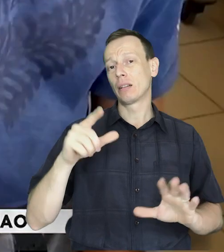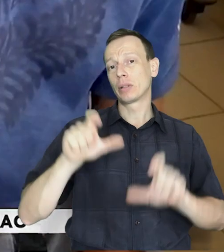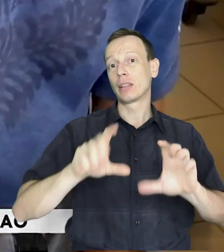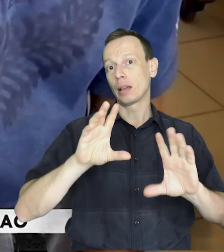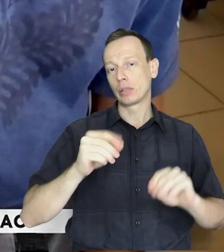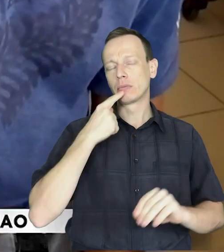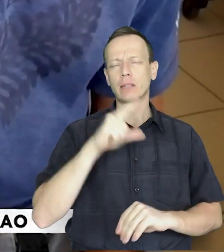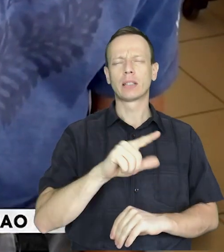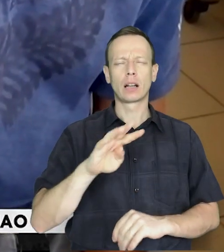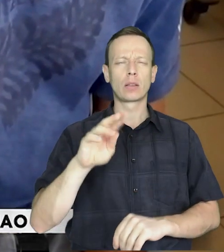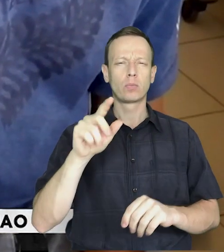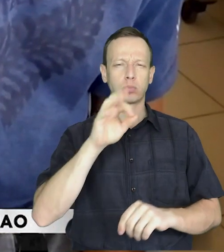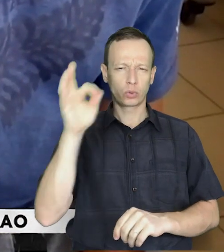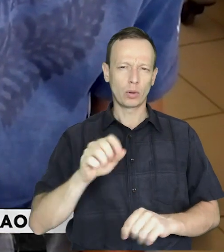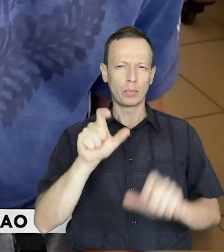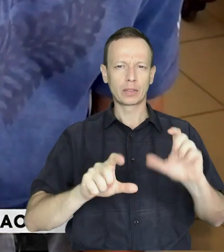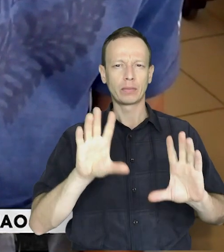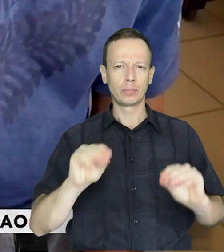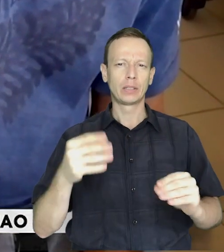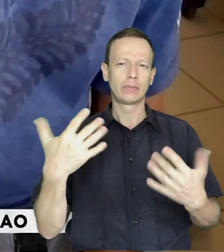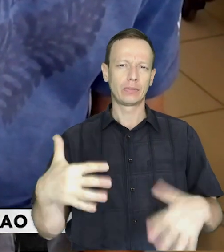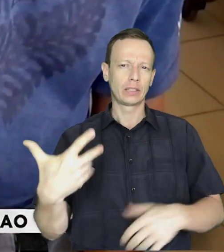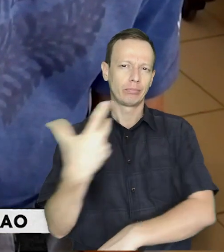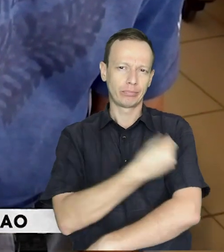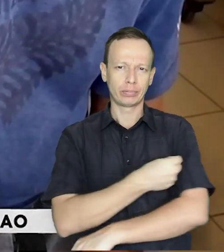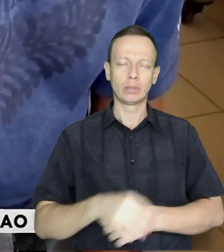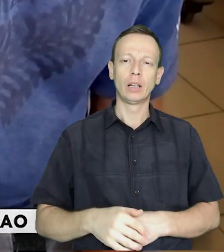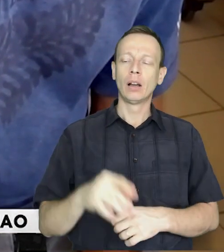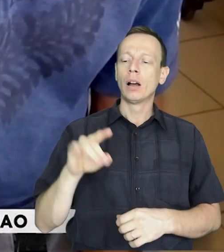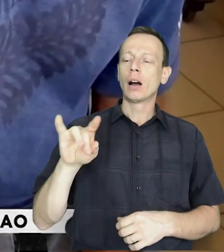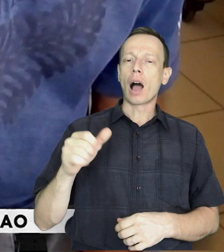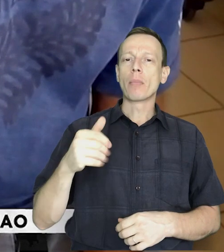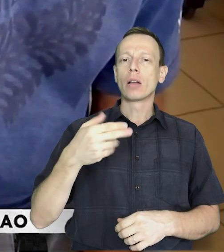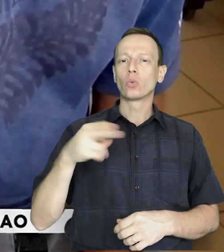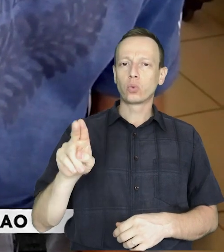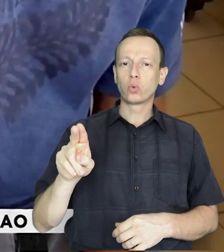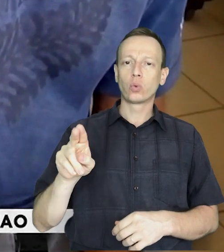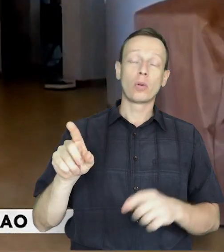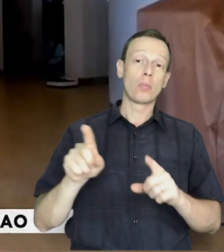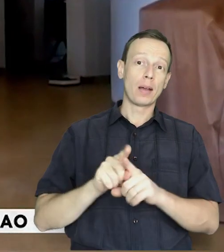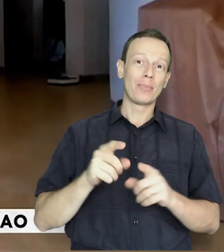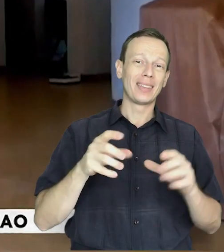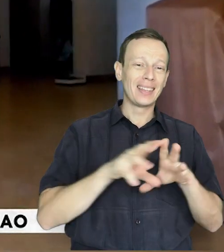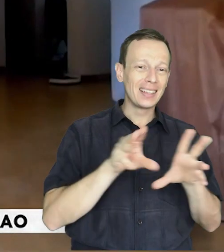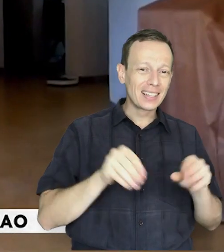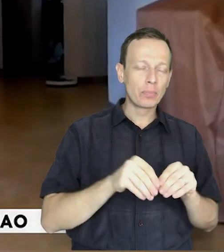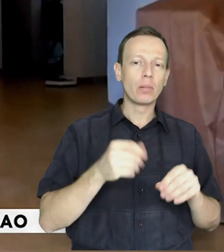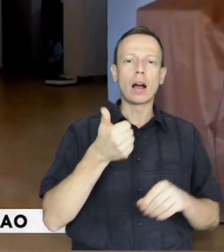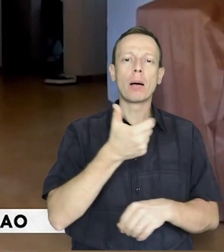soit 24% de la population. Les habitants de Amanu ne sont pas en reste puisqu'une équipe médicale du dispensaire de